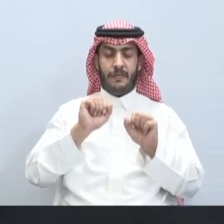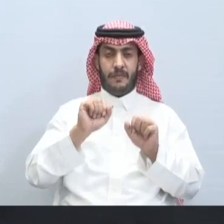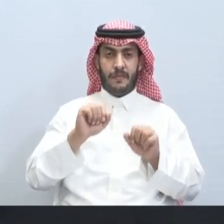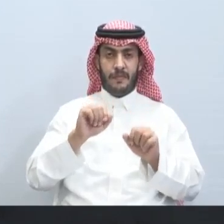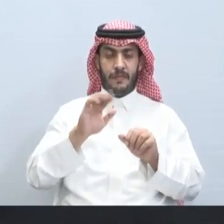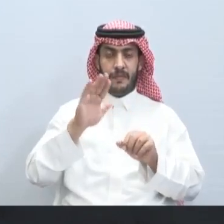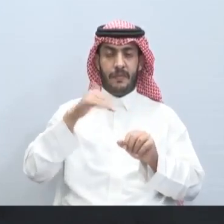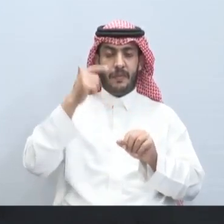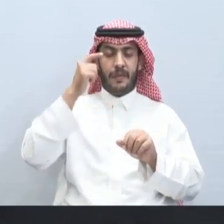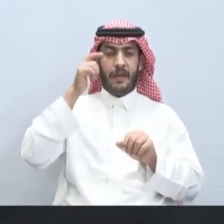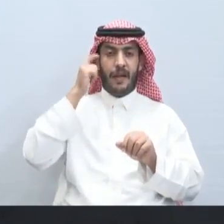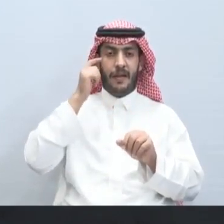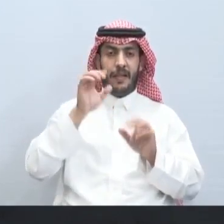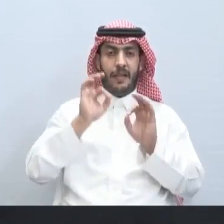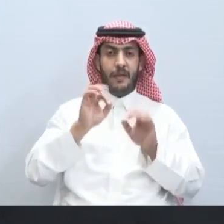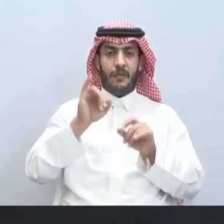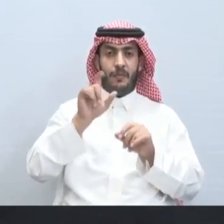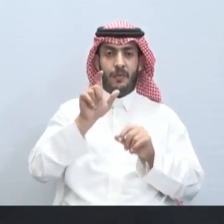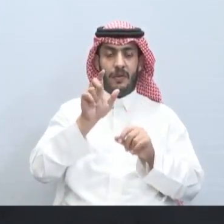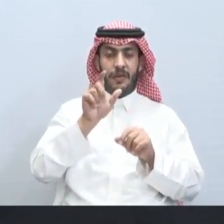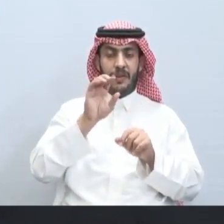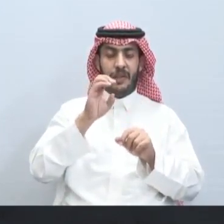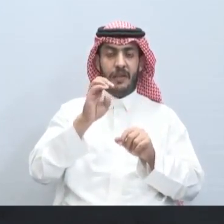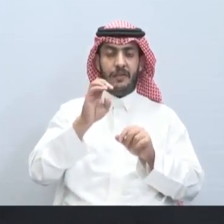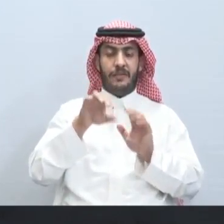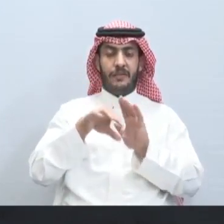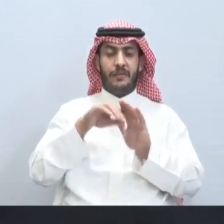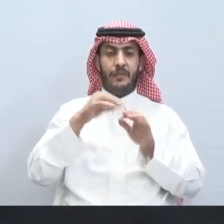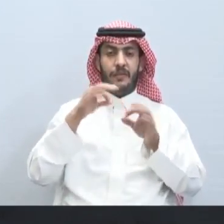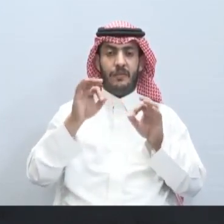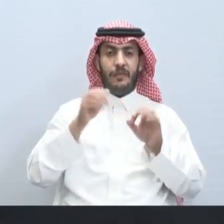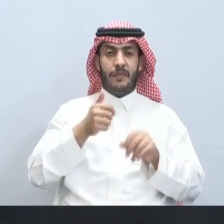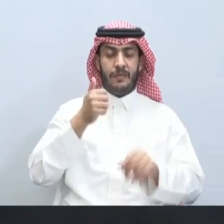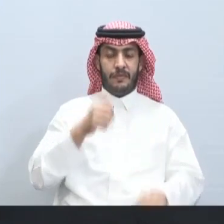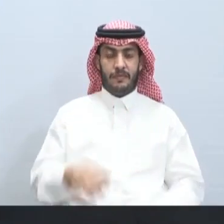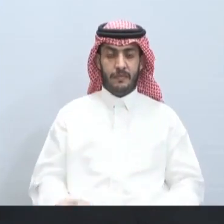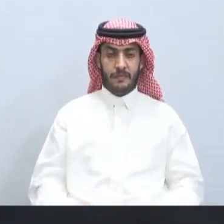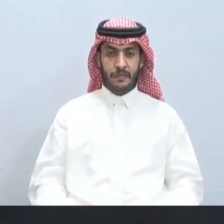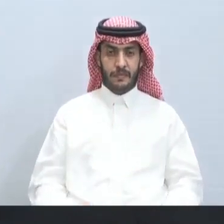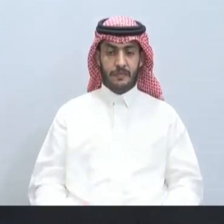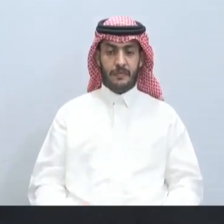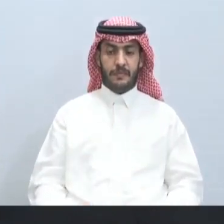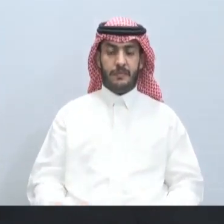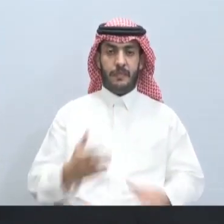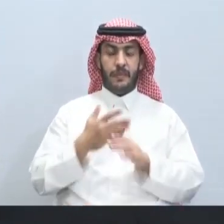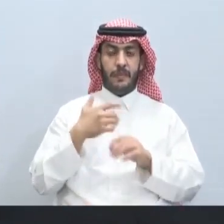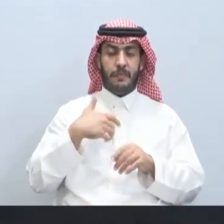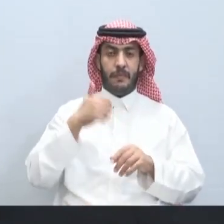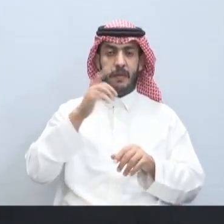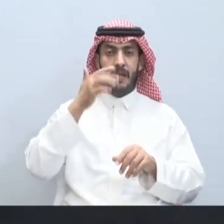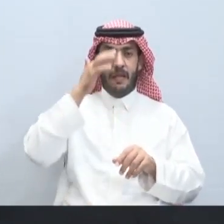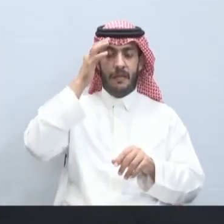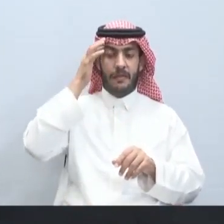ان بعد ان تعرف الطبيعه المنتجات او تعرف طبيعه العملاء كذلك وما يفضلونه اذا الان تستطيع ان تعرف ما هي